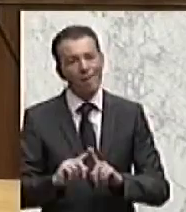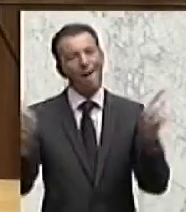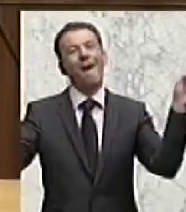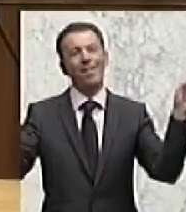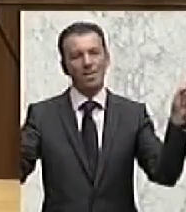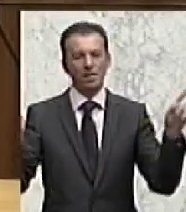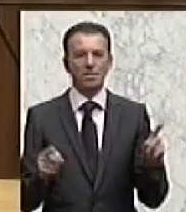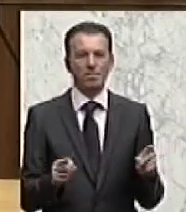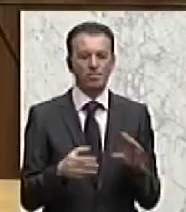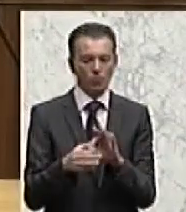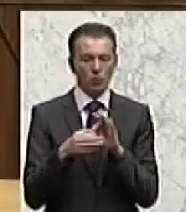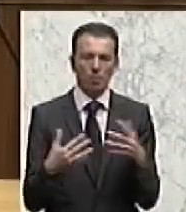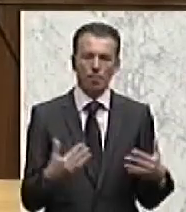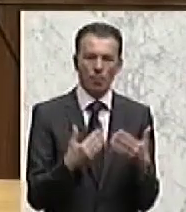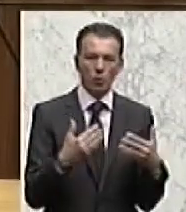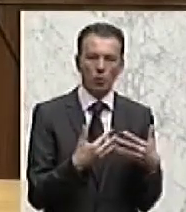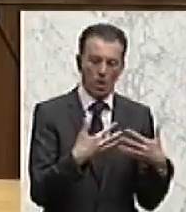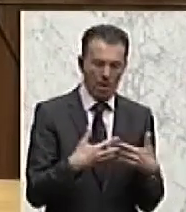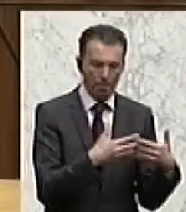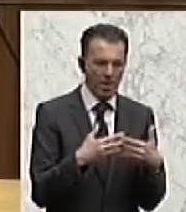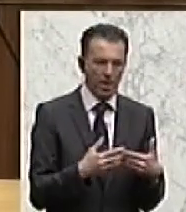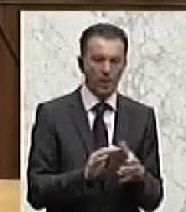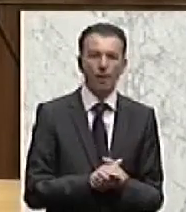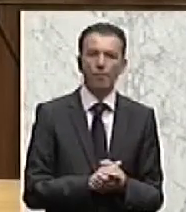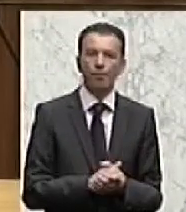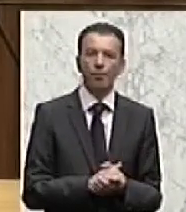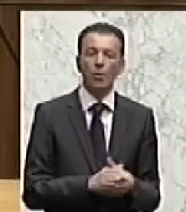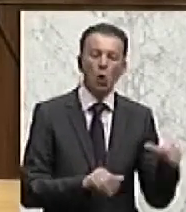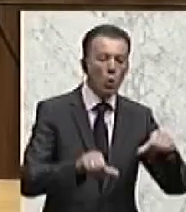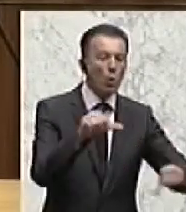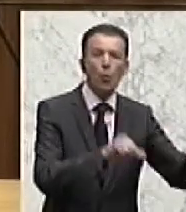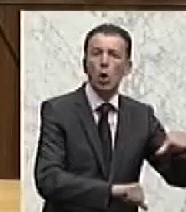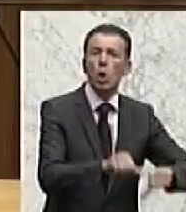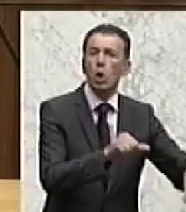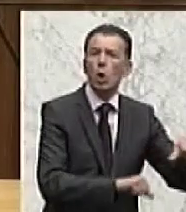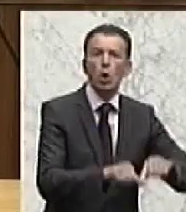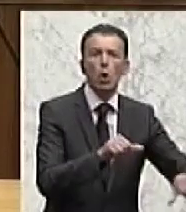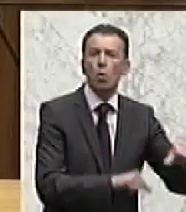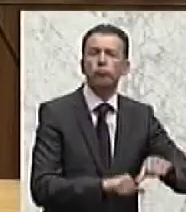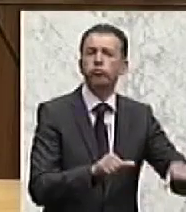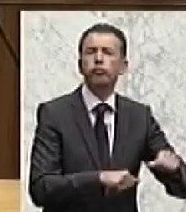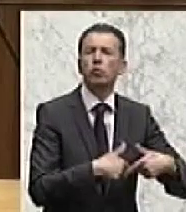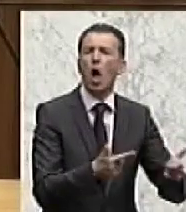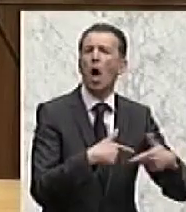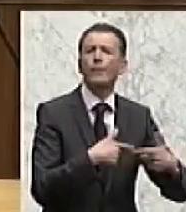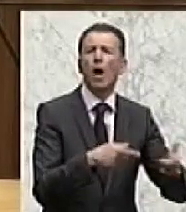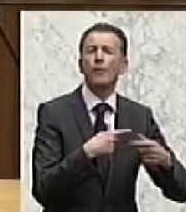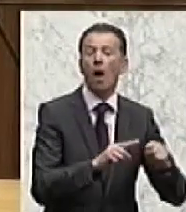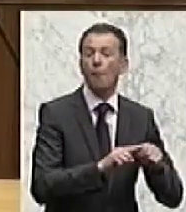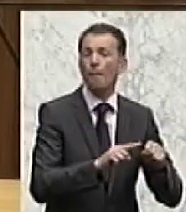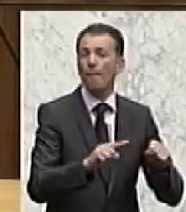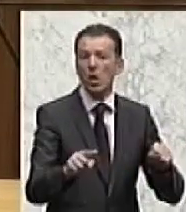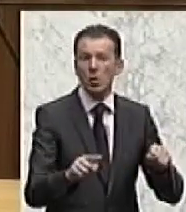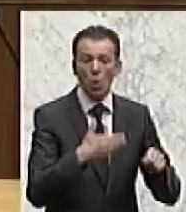Produktion. In Amerika ist es so, dass der Einsatz von chemischen Stoffen so lange erlaubt wird, solange nicht bewiesen ist, dass